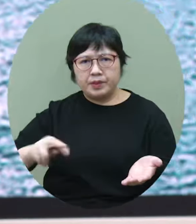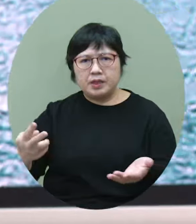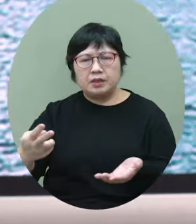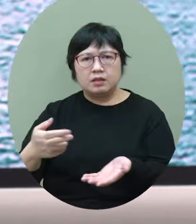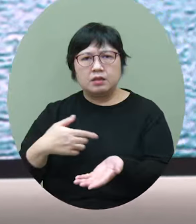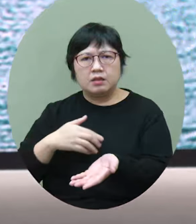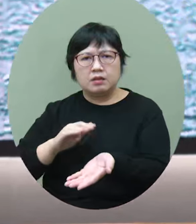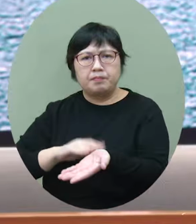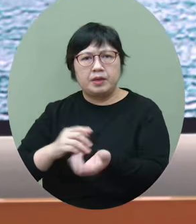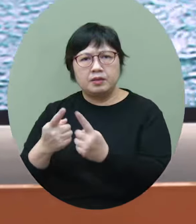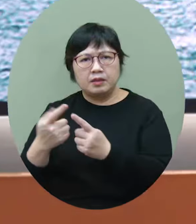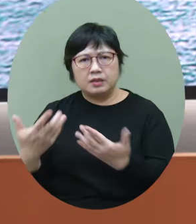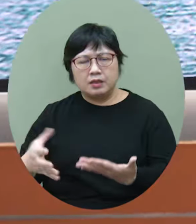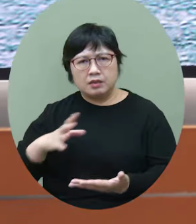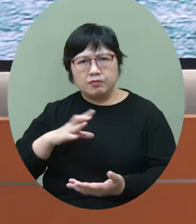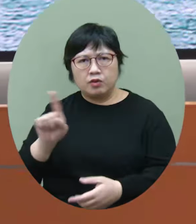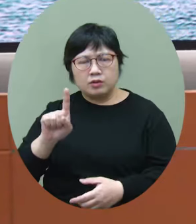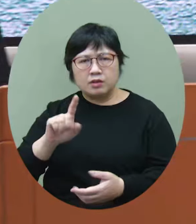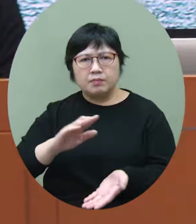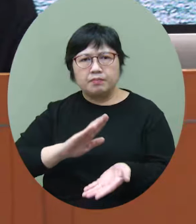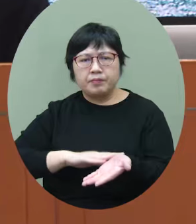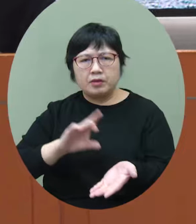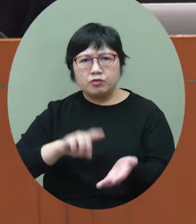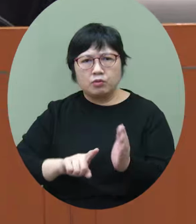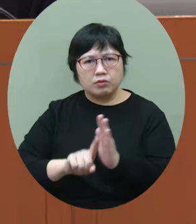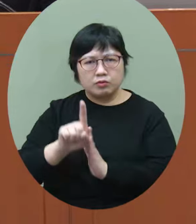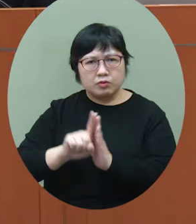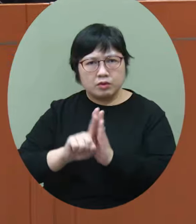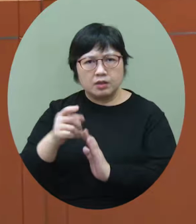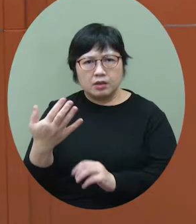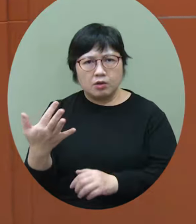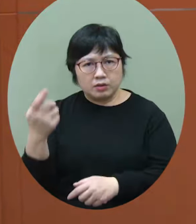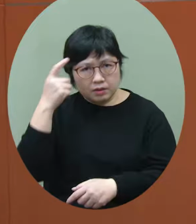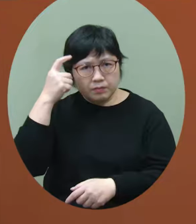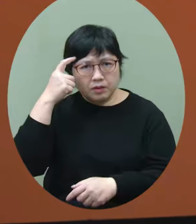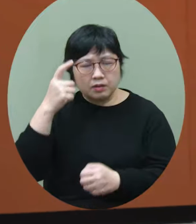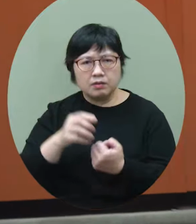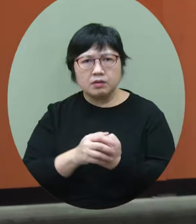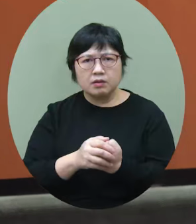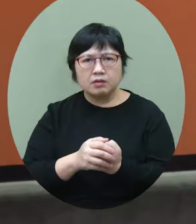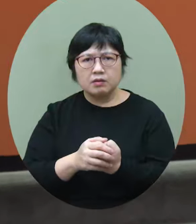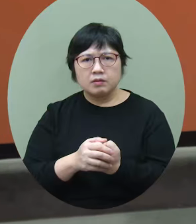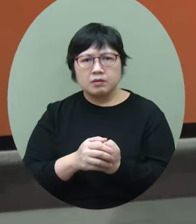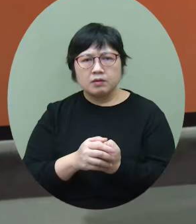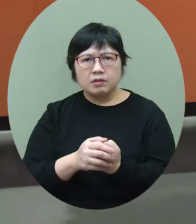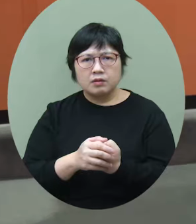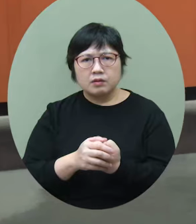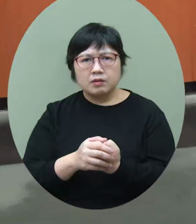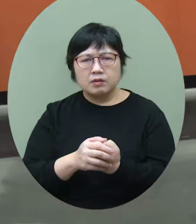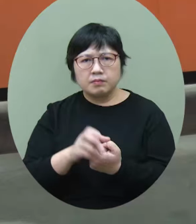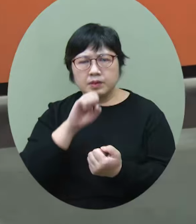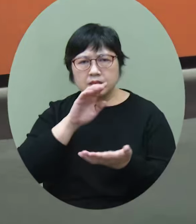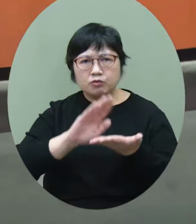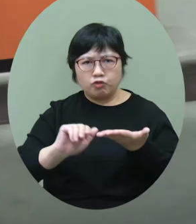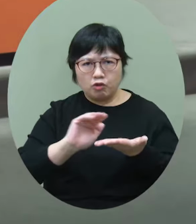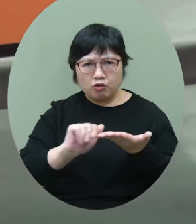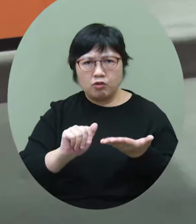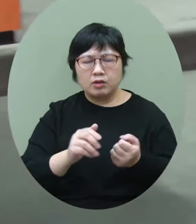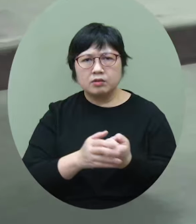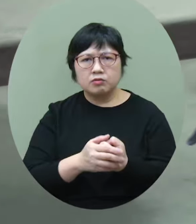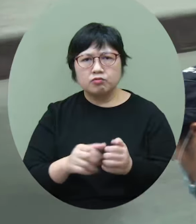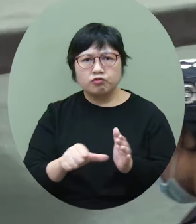係點樣啦？即係佢哋啲病毒量嘅情況會唔會知啦？同埋想問一問翻即係想 clarify 翻而家最